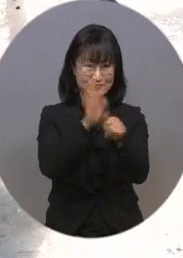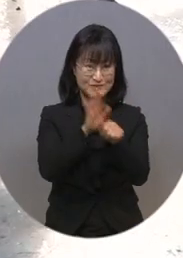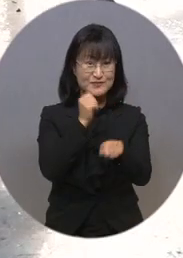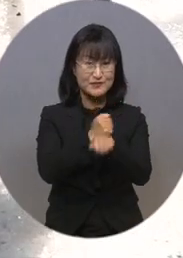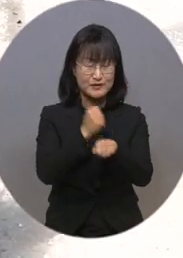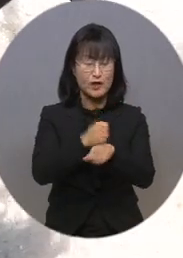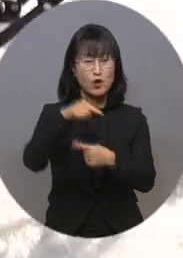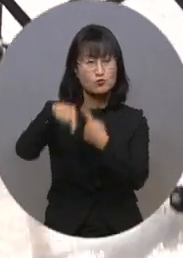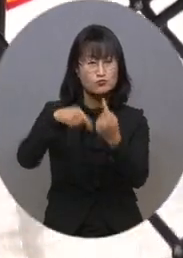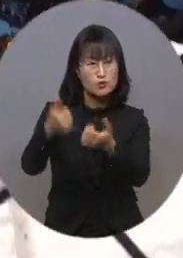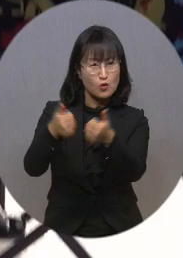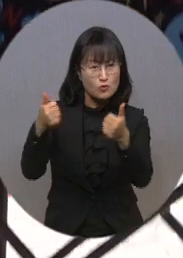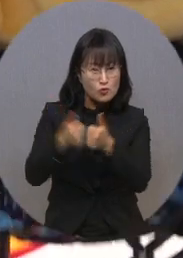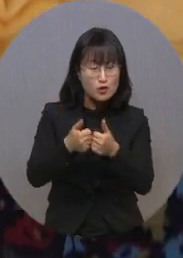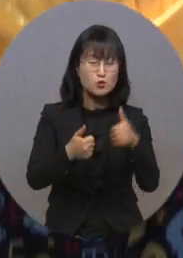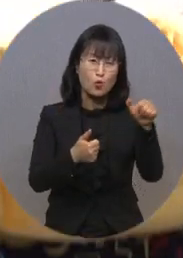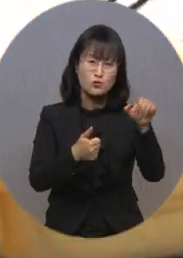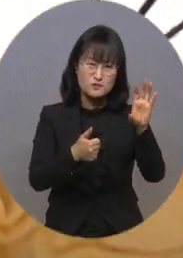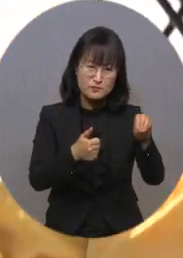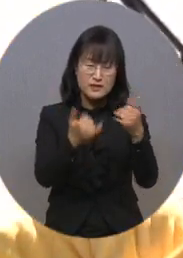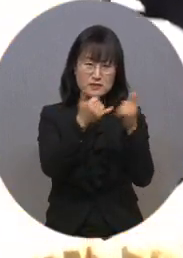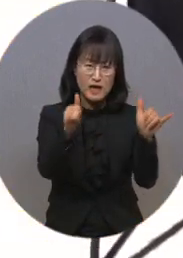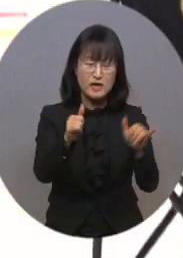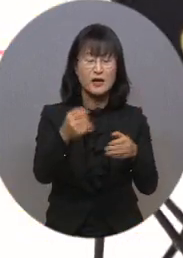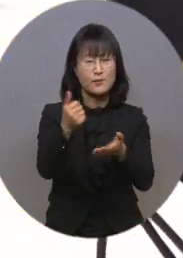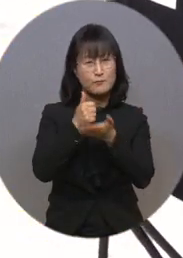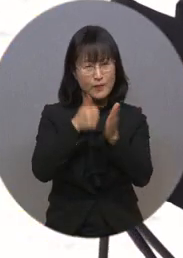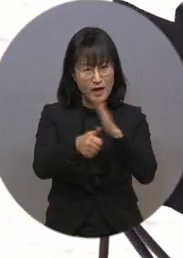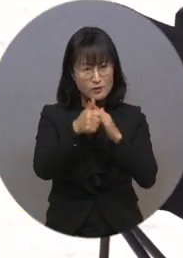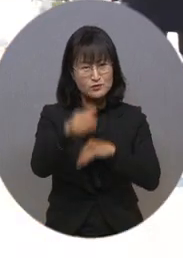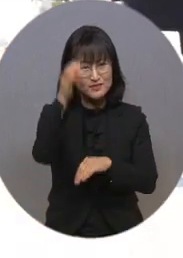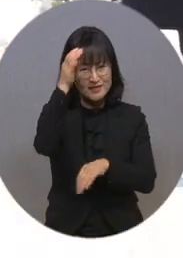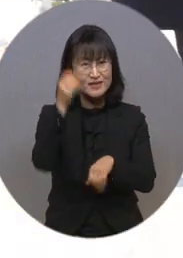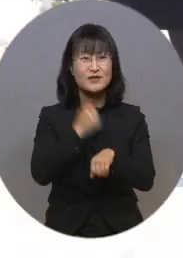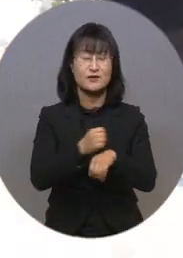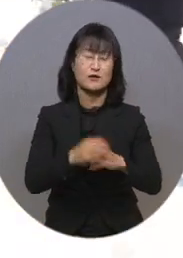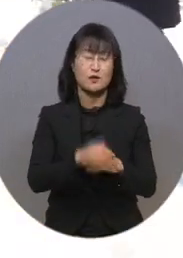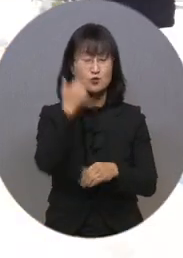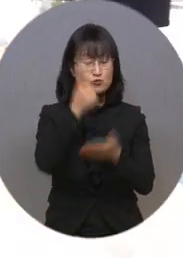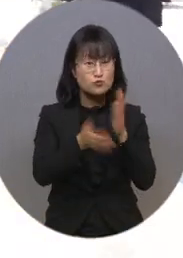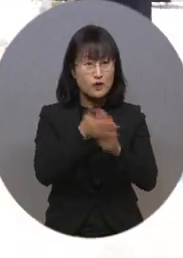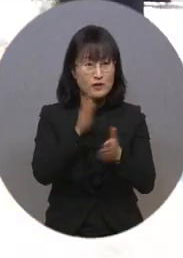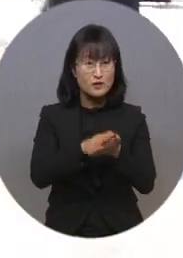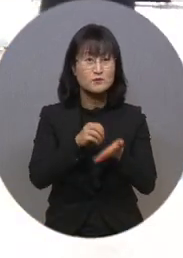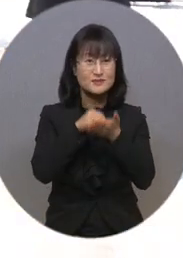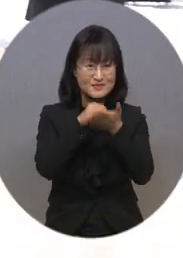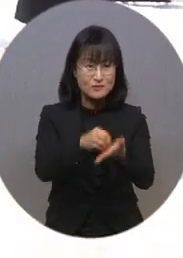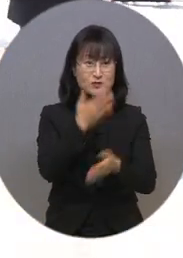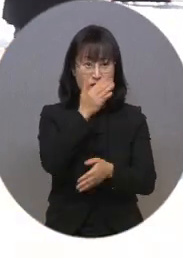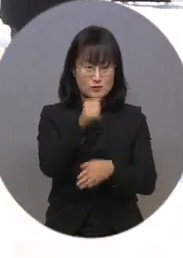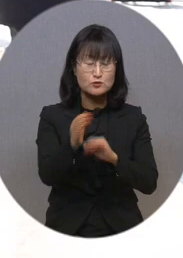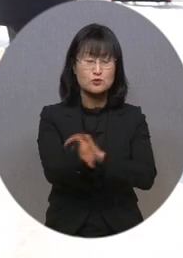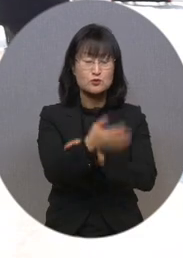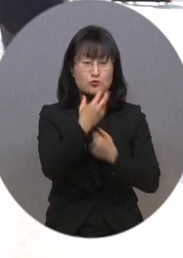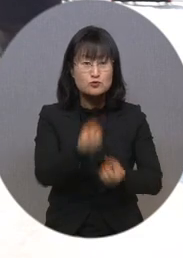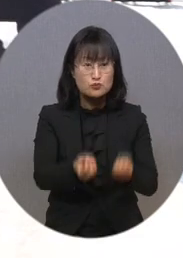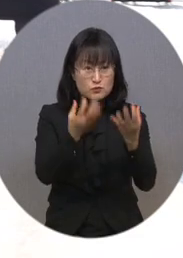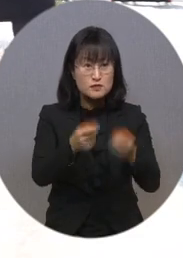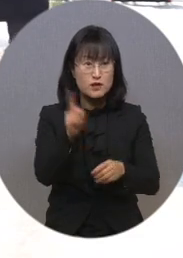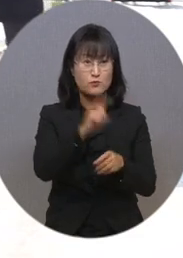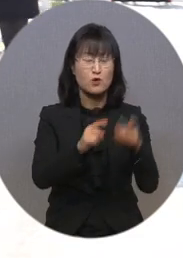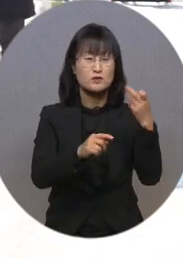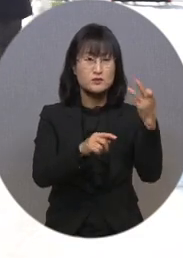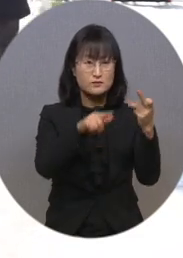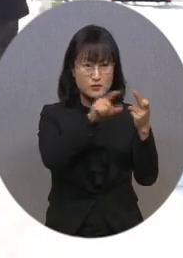이번 평창송어축제에 50만 명이 방문할 것으로 기대한다고 밝혔습니다. 누구나 즐길 수 있는 평창송어축제는 12월